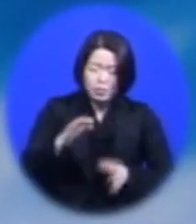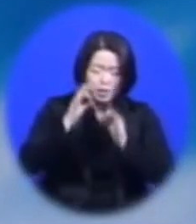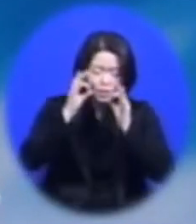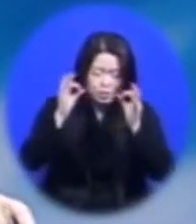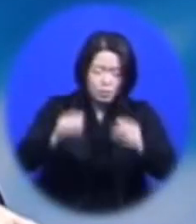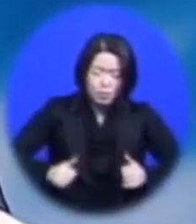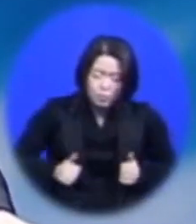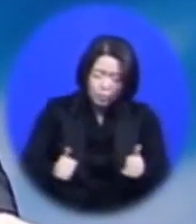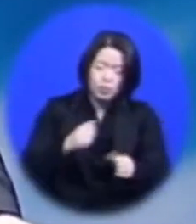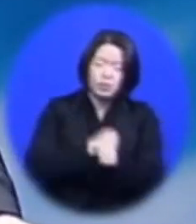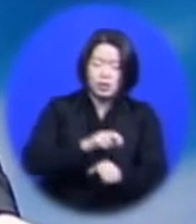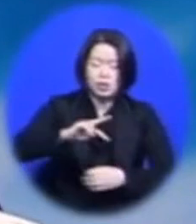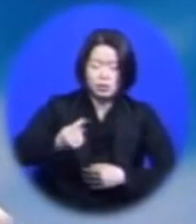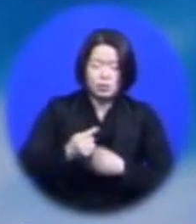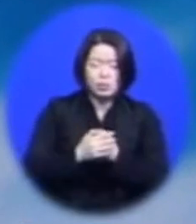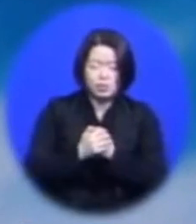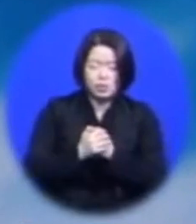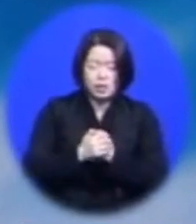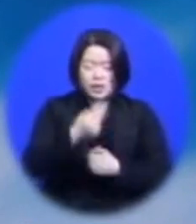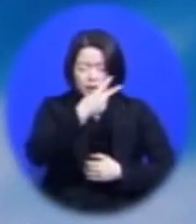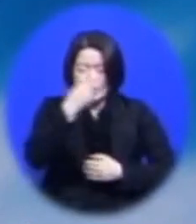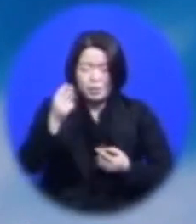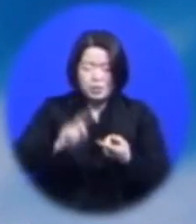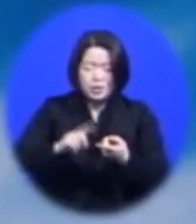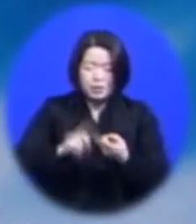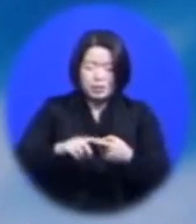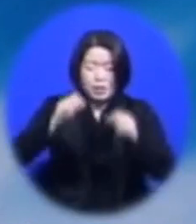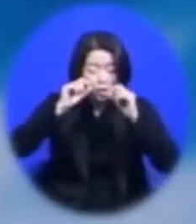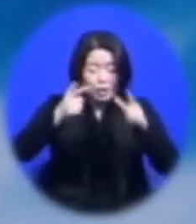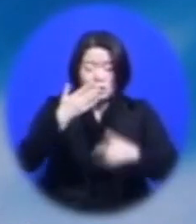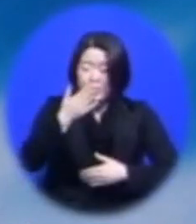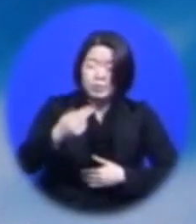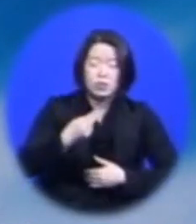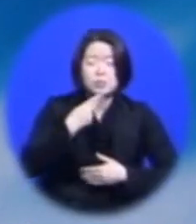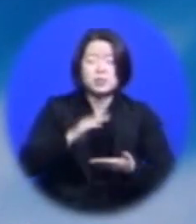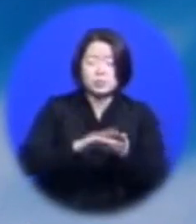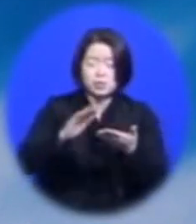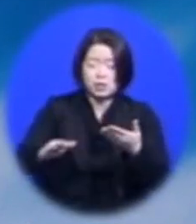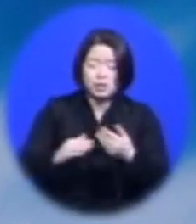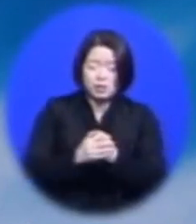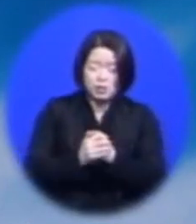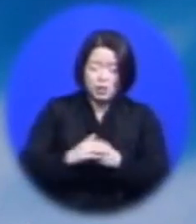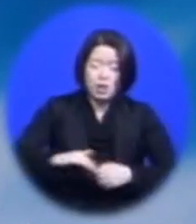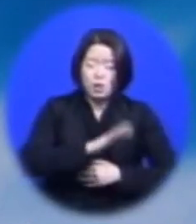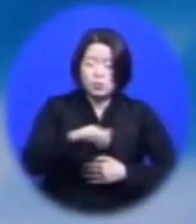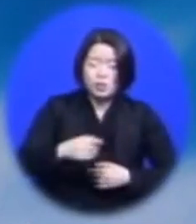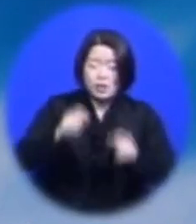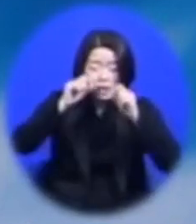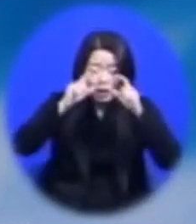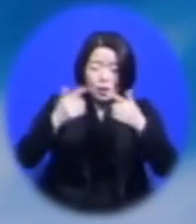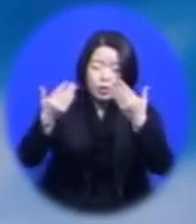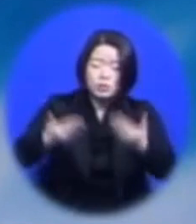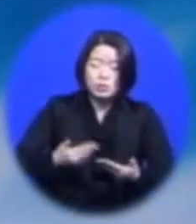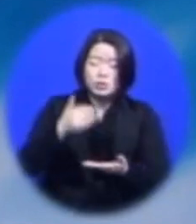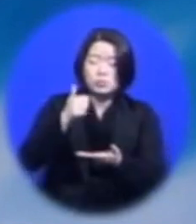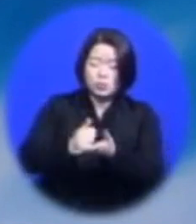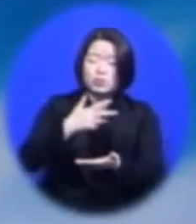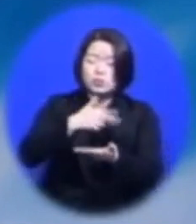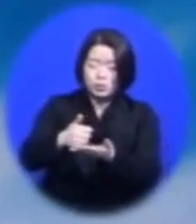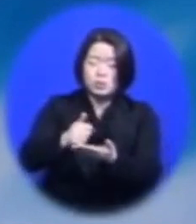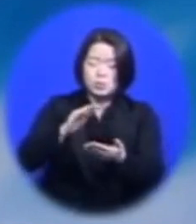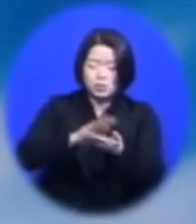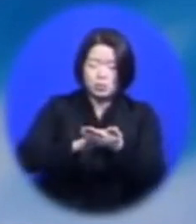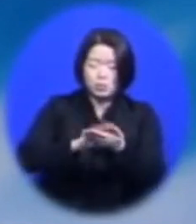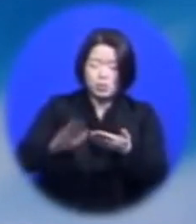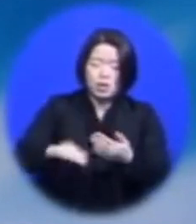노력해도 잠든 상태에서 깨어날 수가 없습니다. 우리를 일깨우실 분은 주님이시고